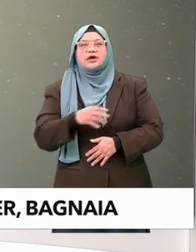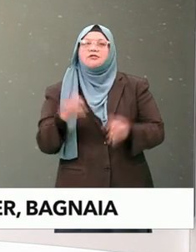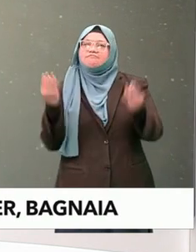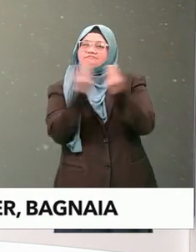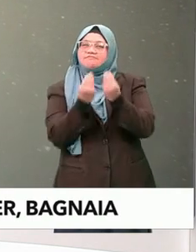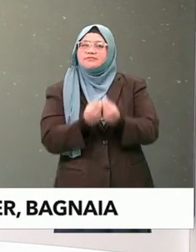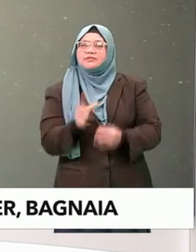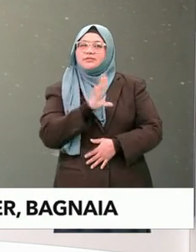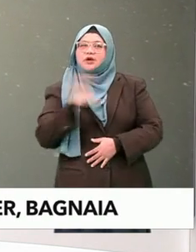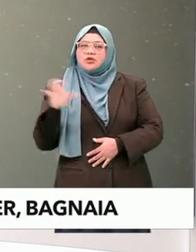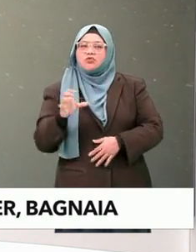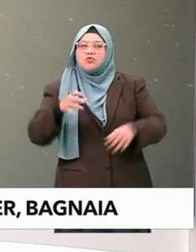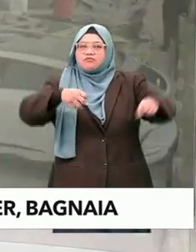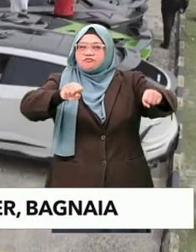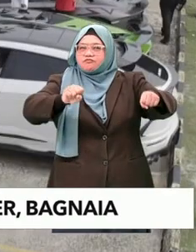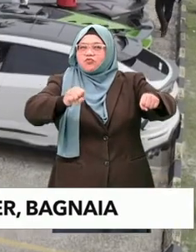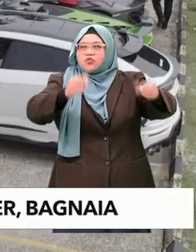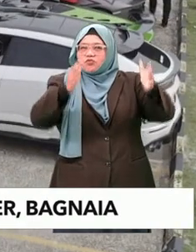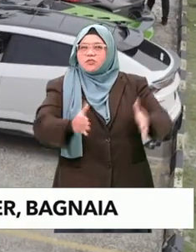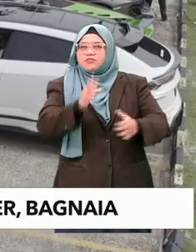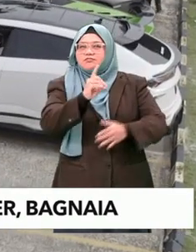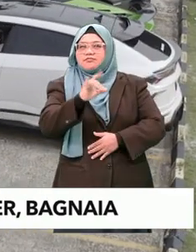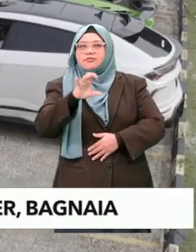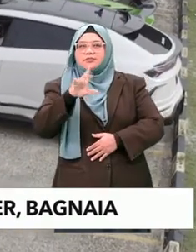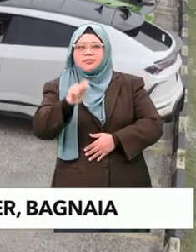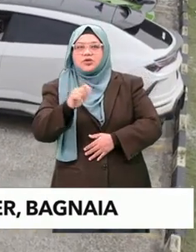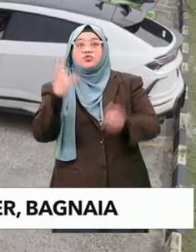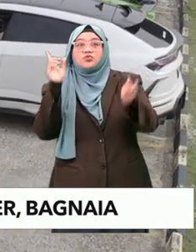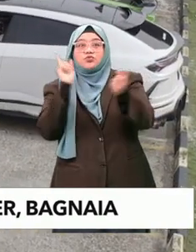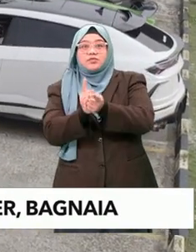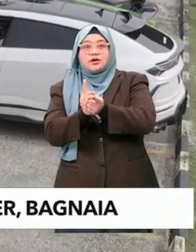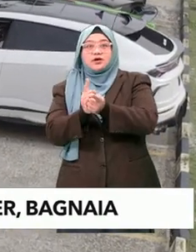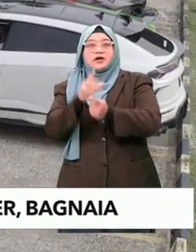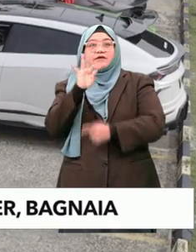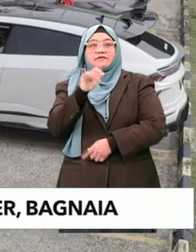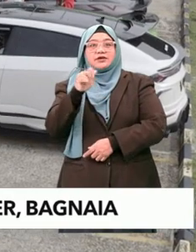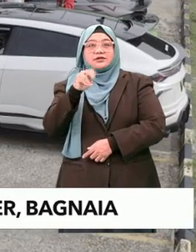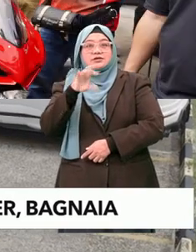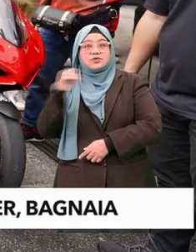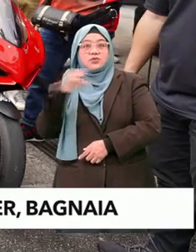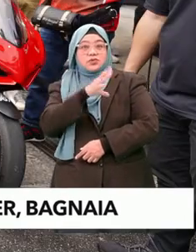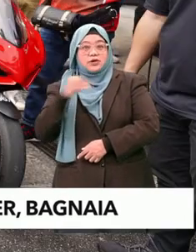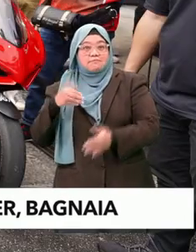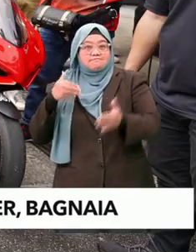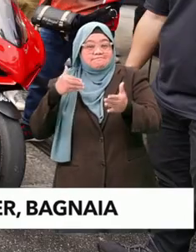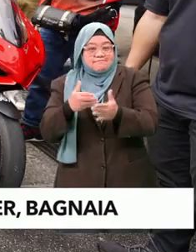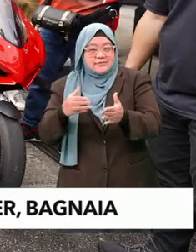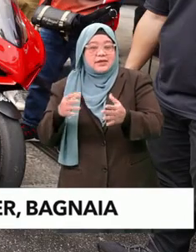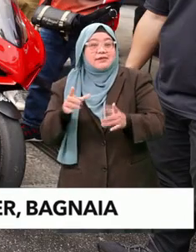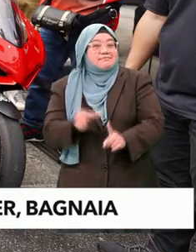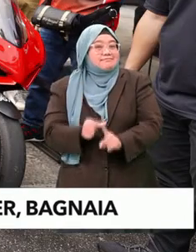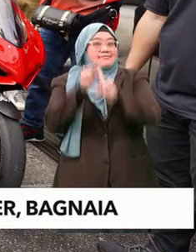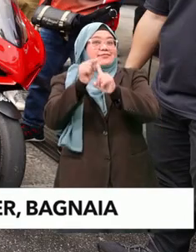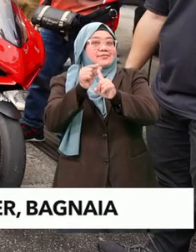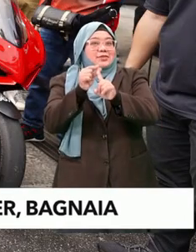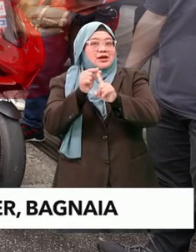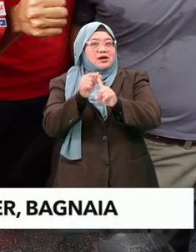500 pemilik Ducati menemui Francis dengan lebih dekat lebih istimewa